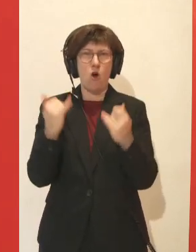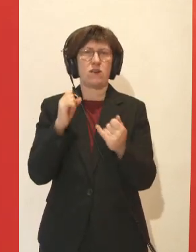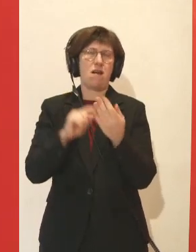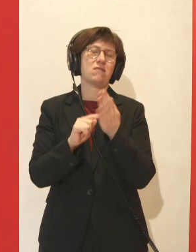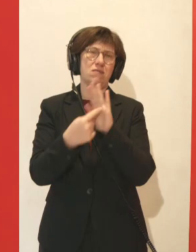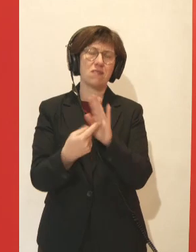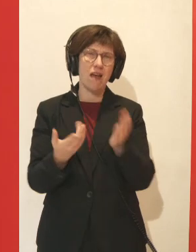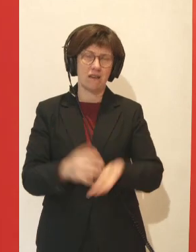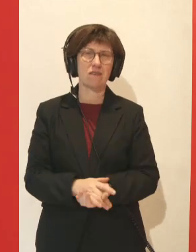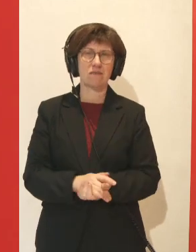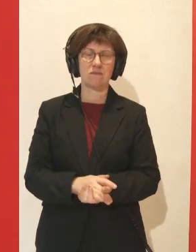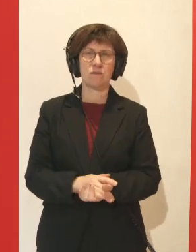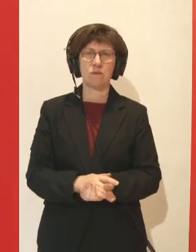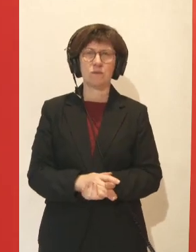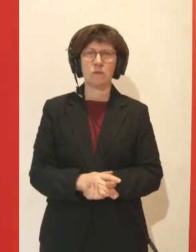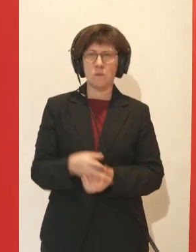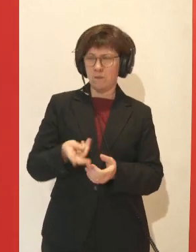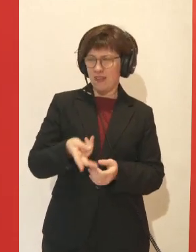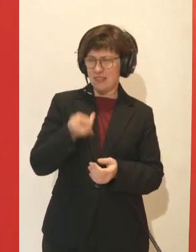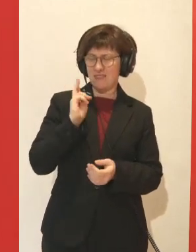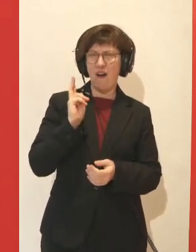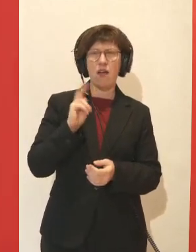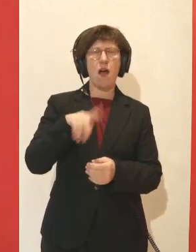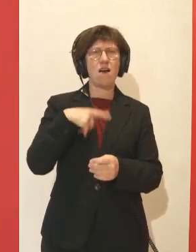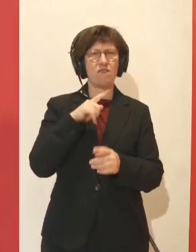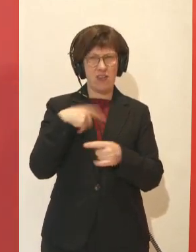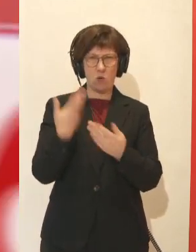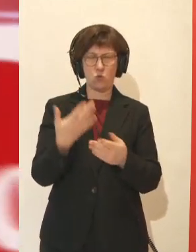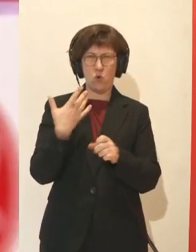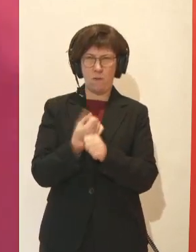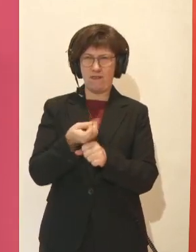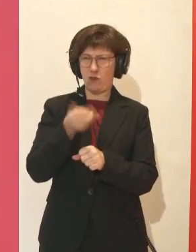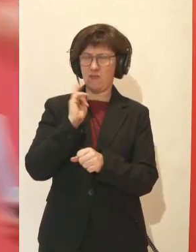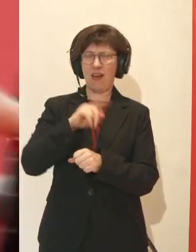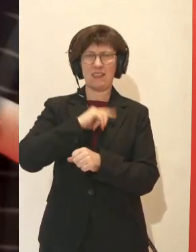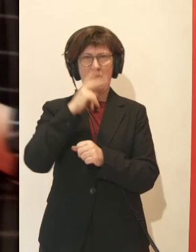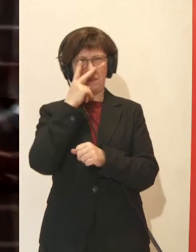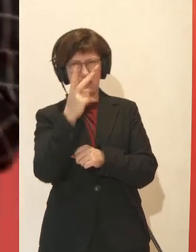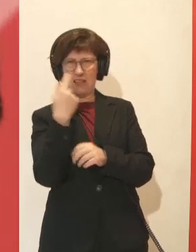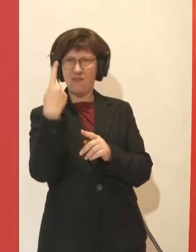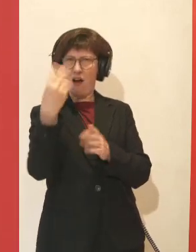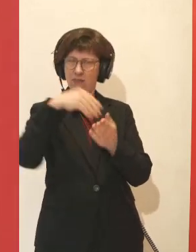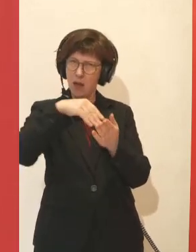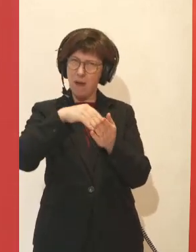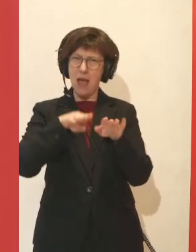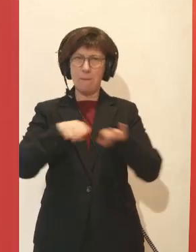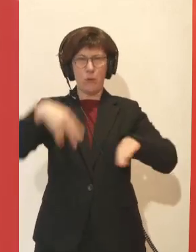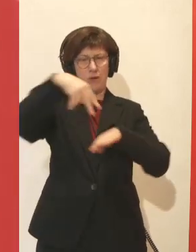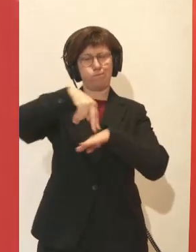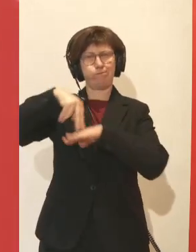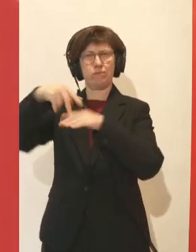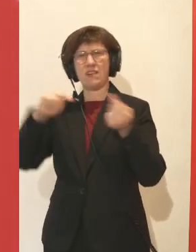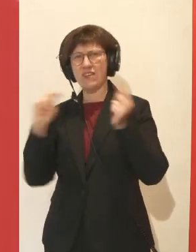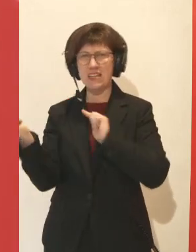zeigen. Vor 2 Jahren haben wir das ja auch gemacht. Ich war auch da. Ich habe auch gesehen, dass du da warst und auf den Bühnen standest und mit den